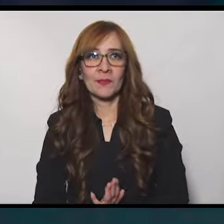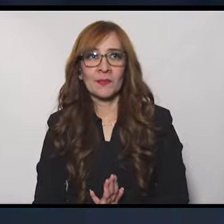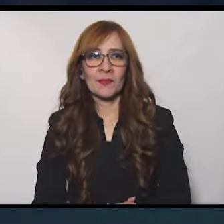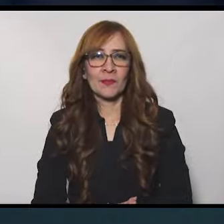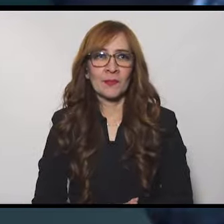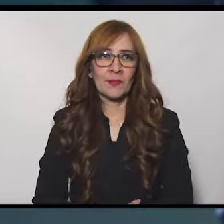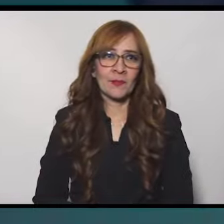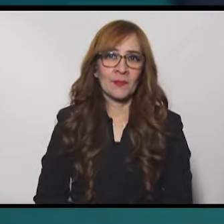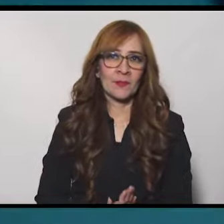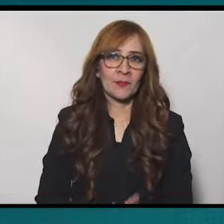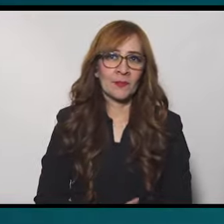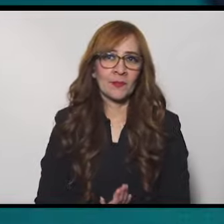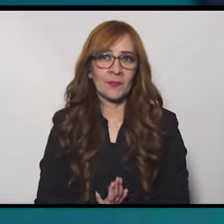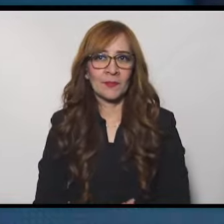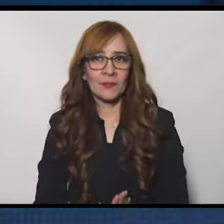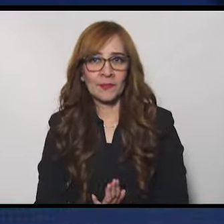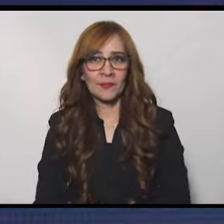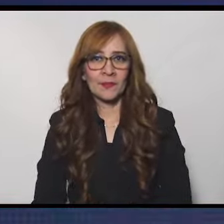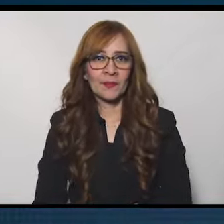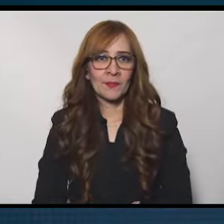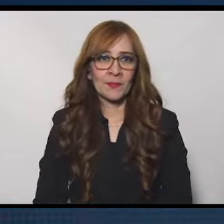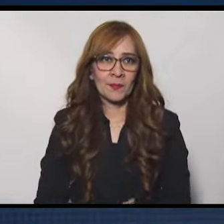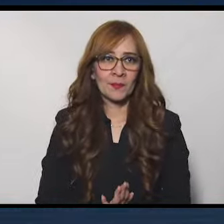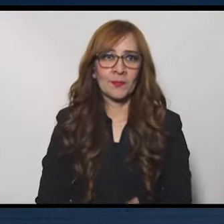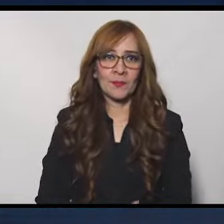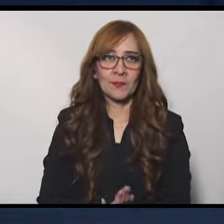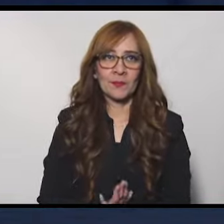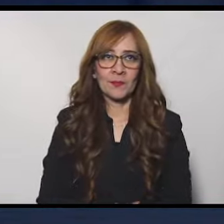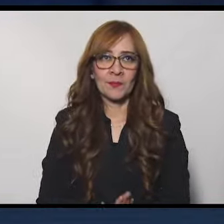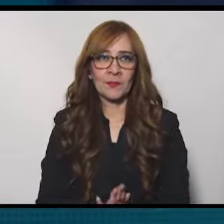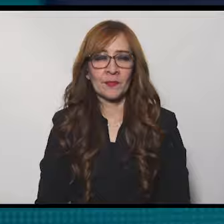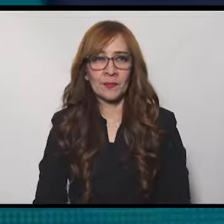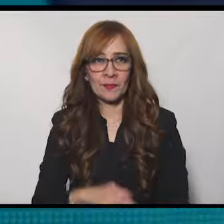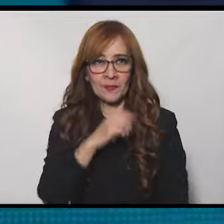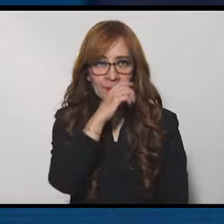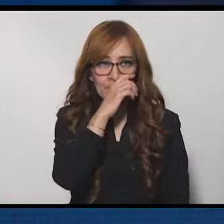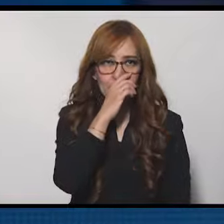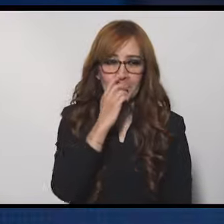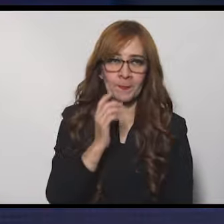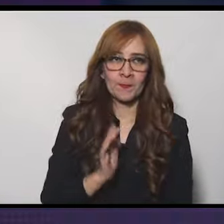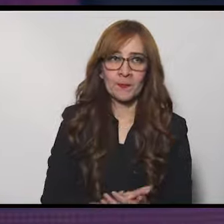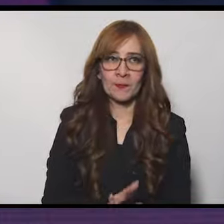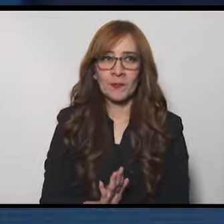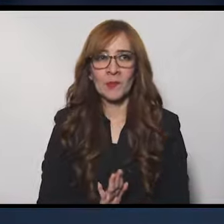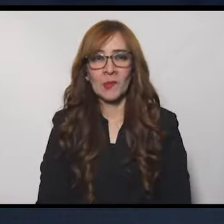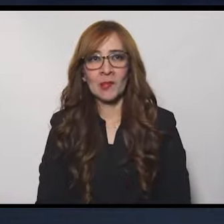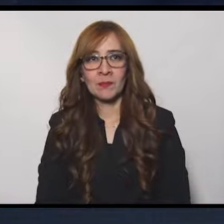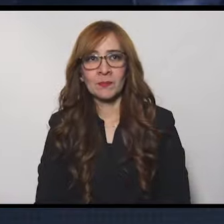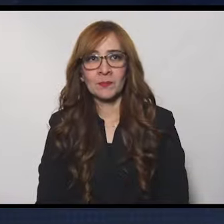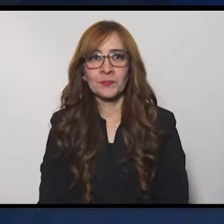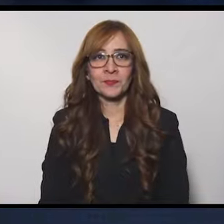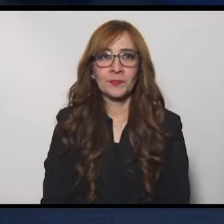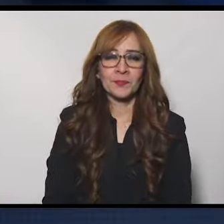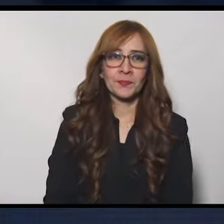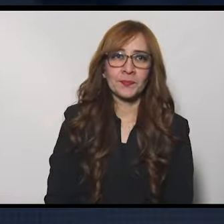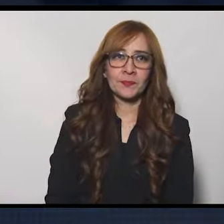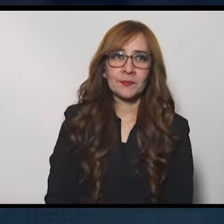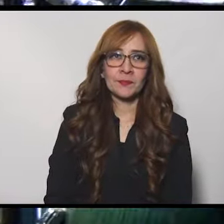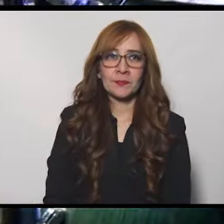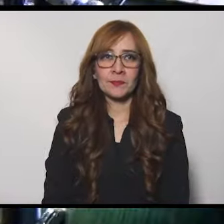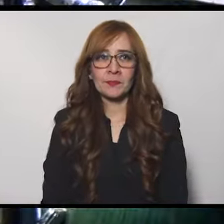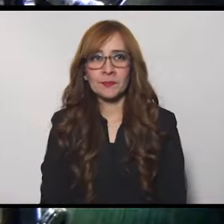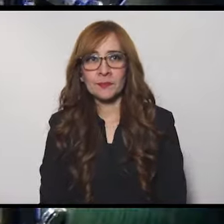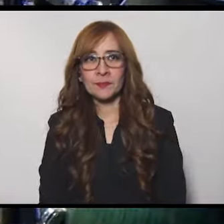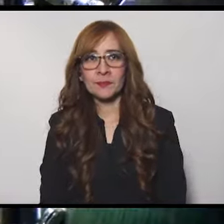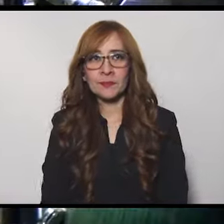up out of that grave. Get up, get up, get up. Get up out of that grave. Get up, get up, get up. Get up out